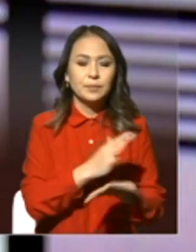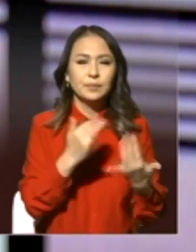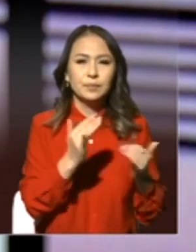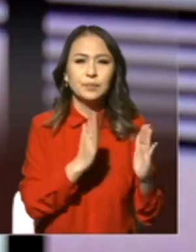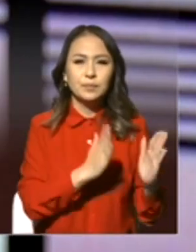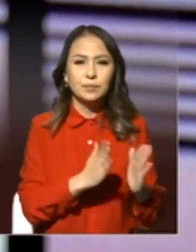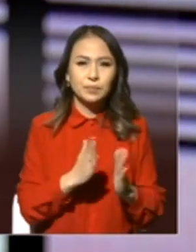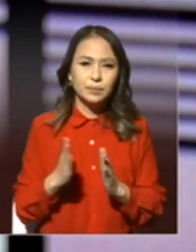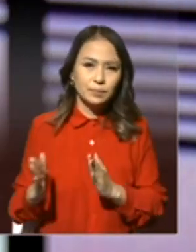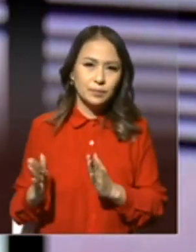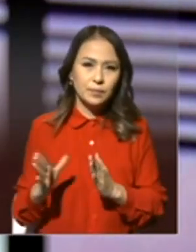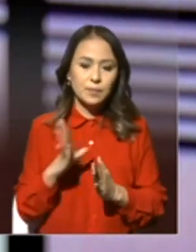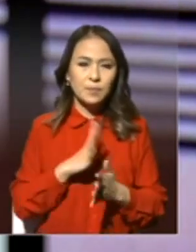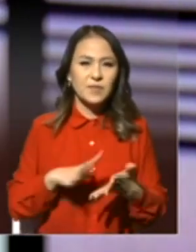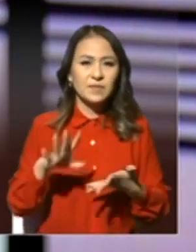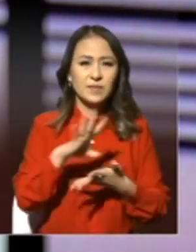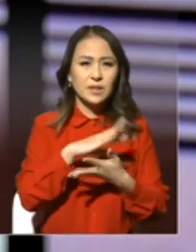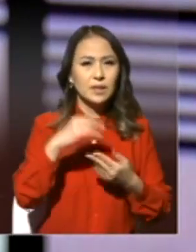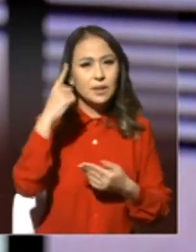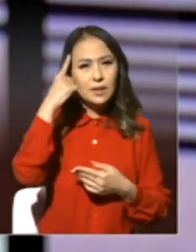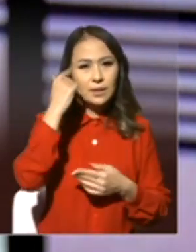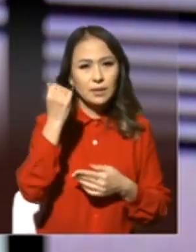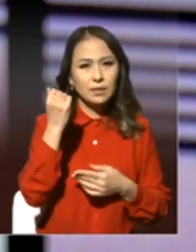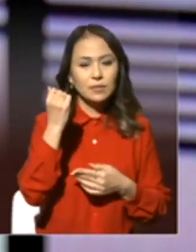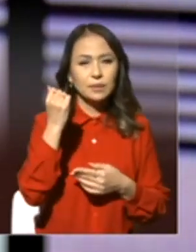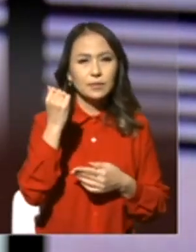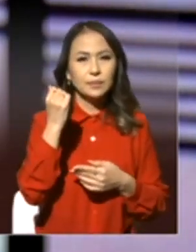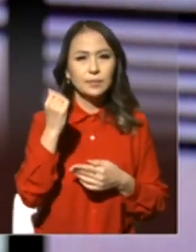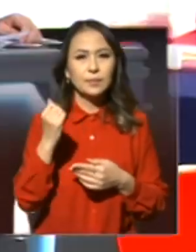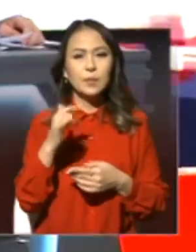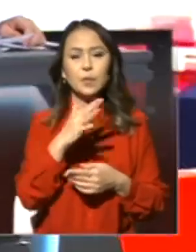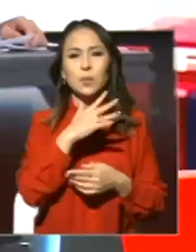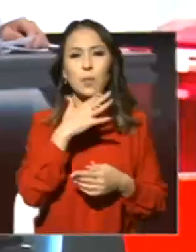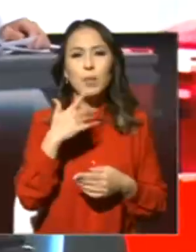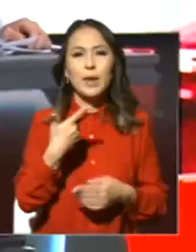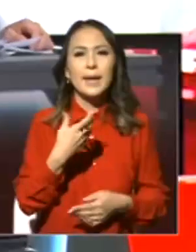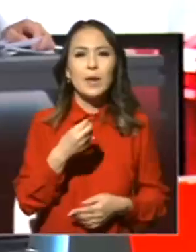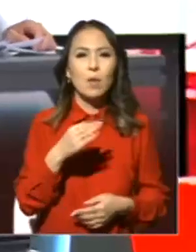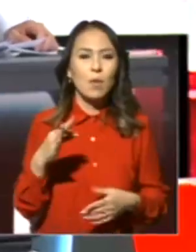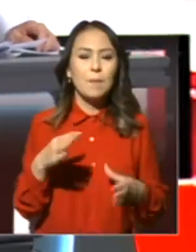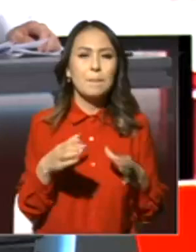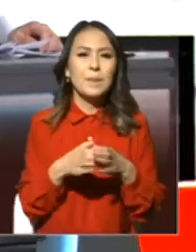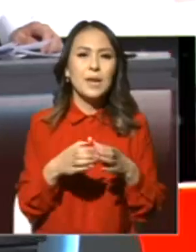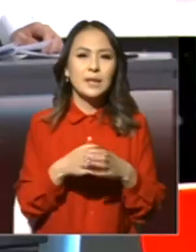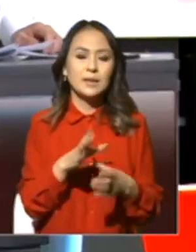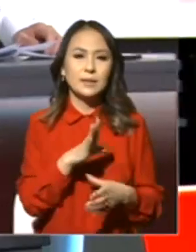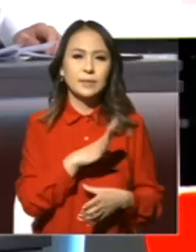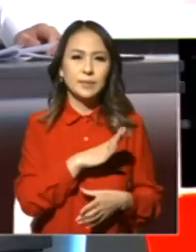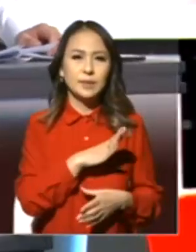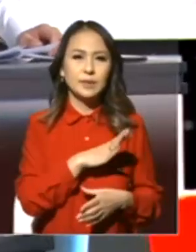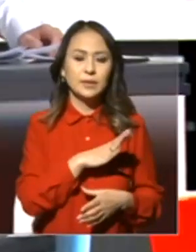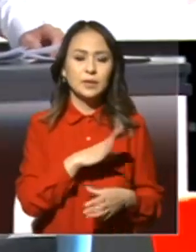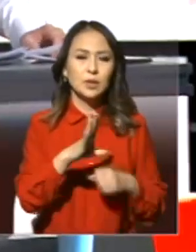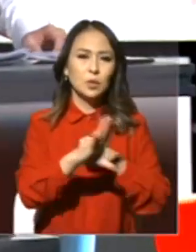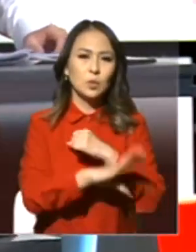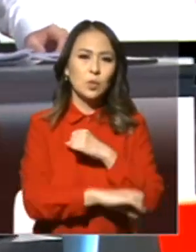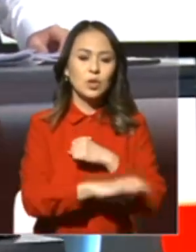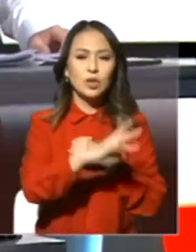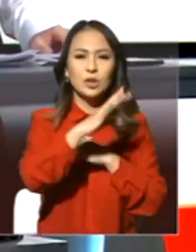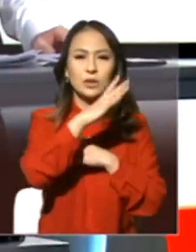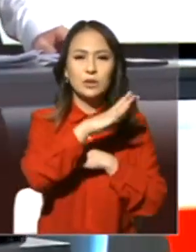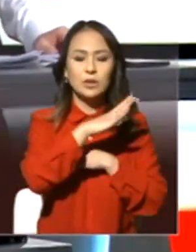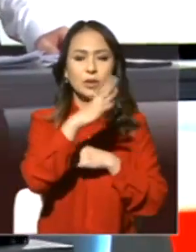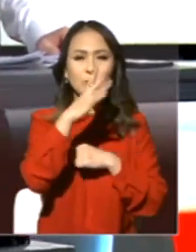ретте барлығымыз білеміз жаңағы көптеген геополитикалық жағдай болды. Әсіресе жаңағы соңғы жылдардағы